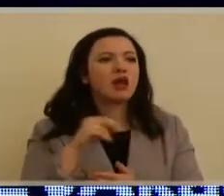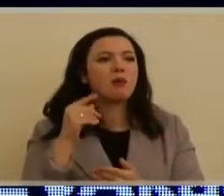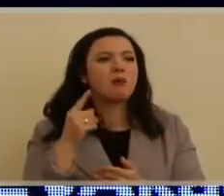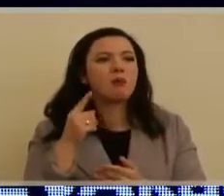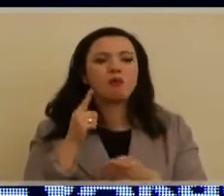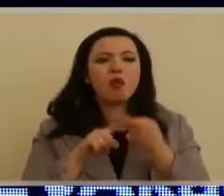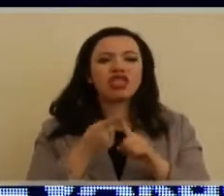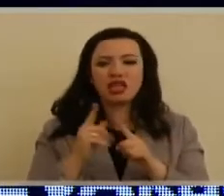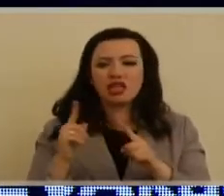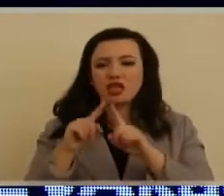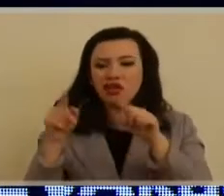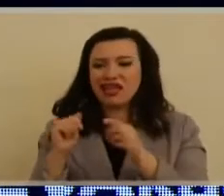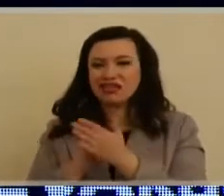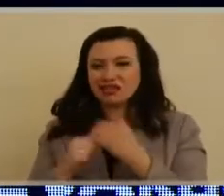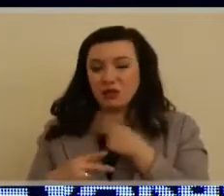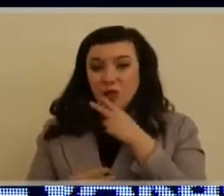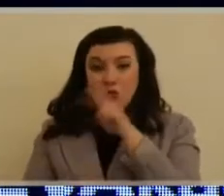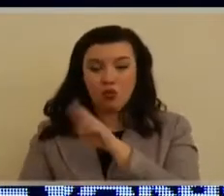köşe yazılarını okurdum o yaşlarda.